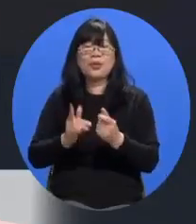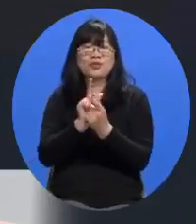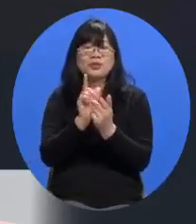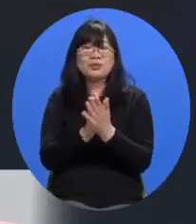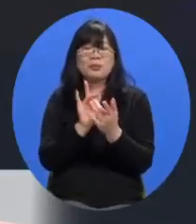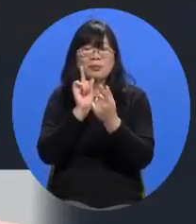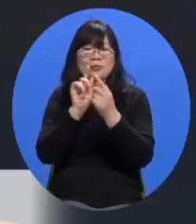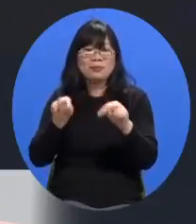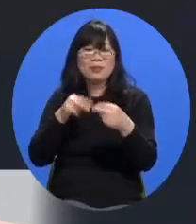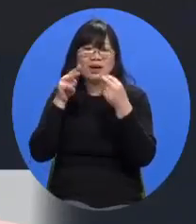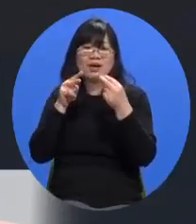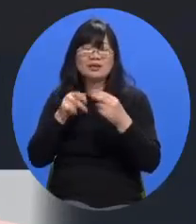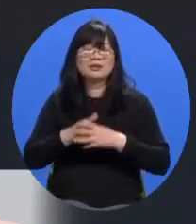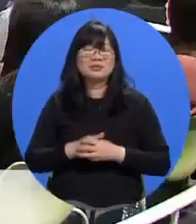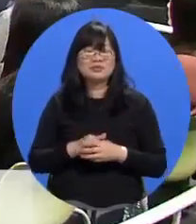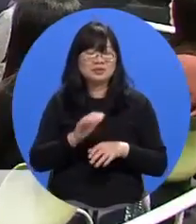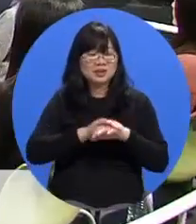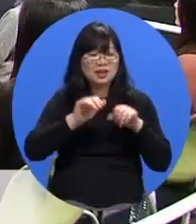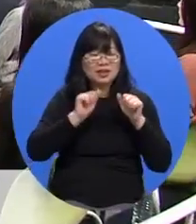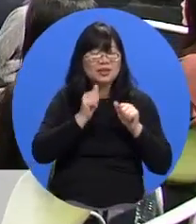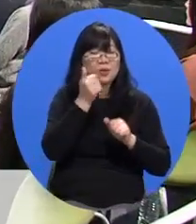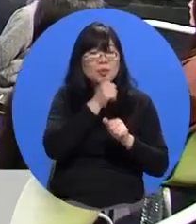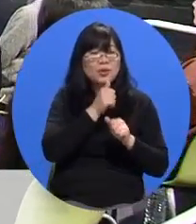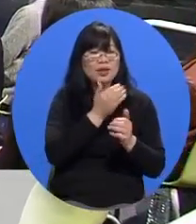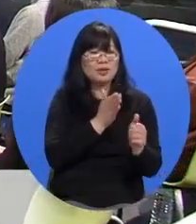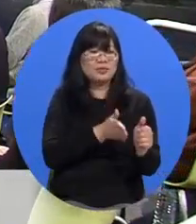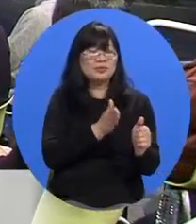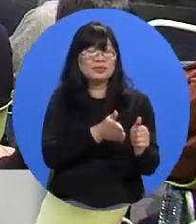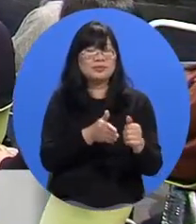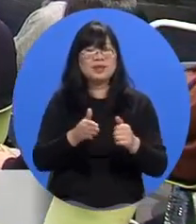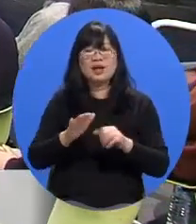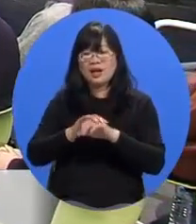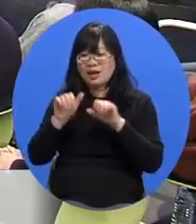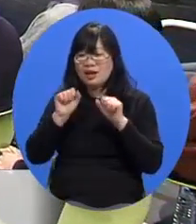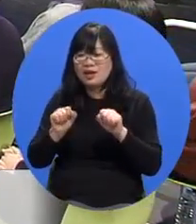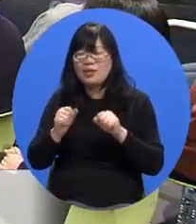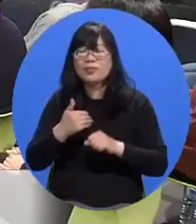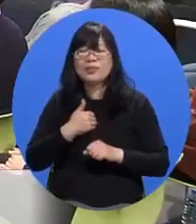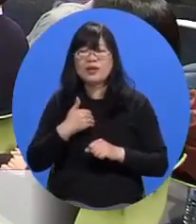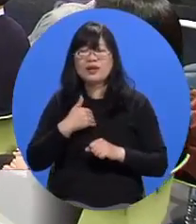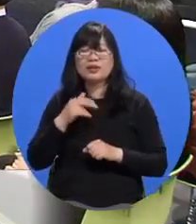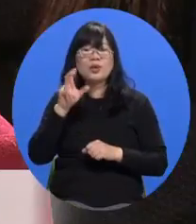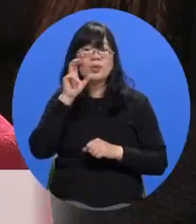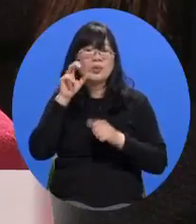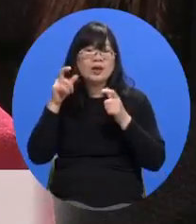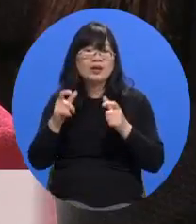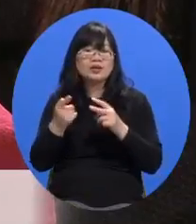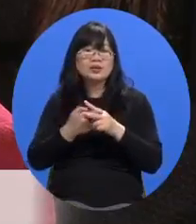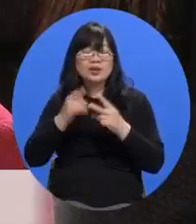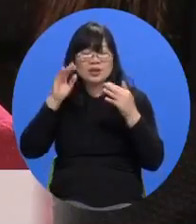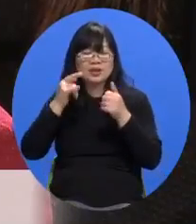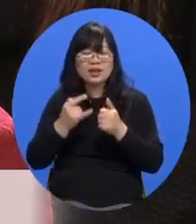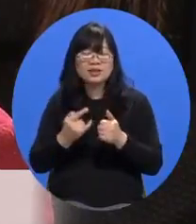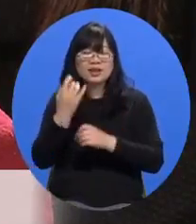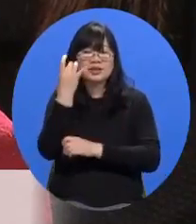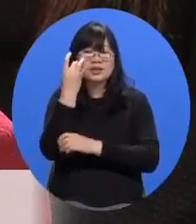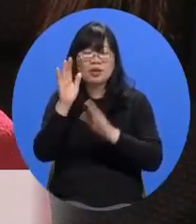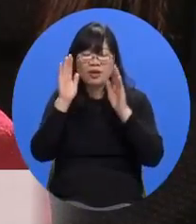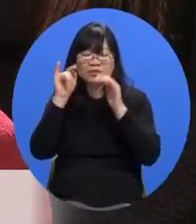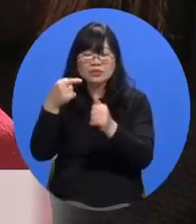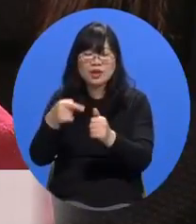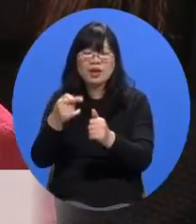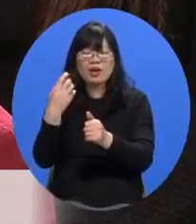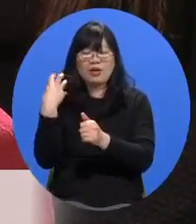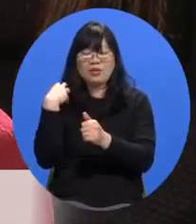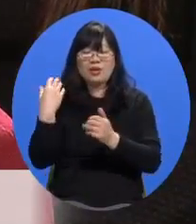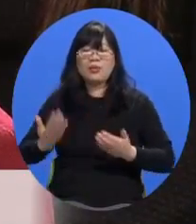직접 만나보겠습니다. 자, 안녕하세요. 자기소개 부탁합니다. 네, 안녕하세요. 저는 송파구에서 초등학생들에게 기초학습을